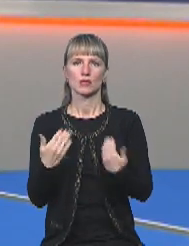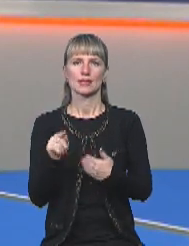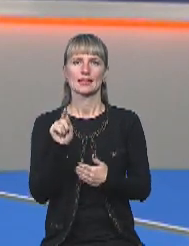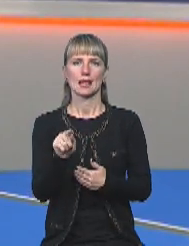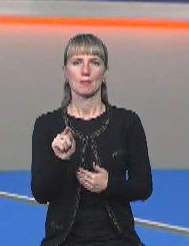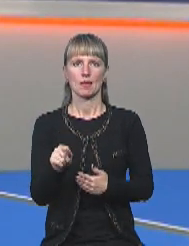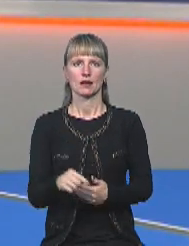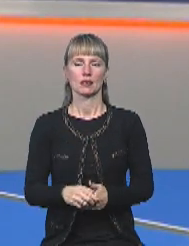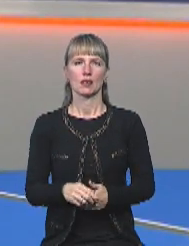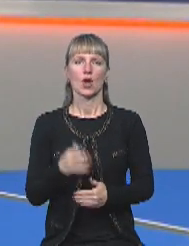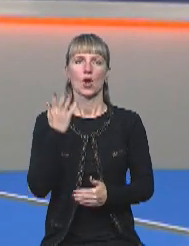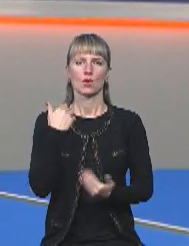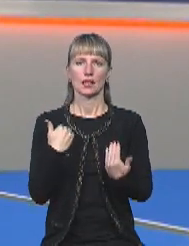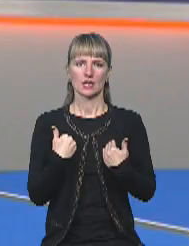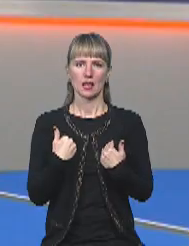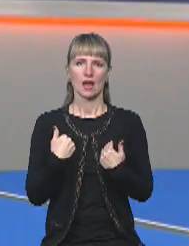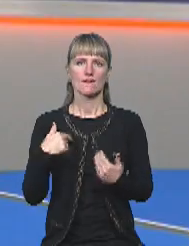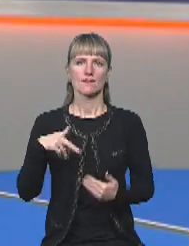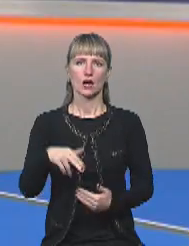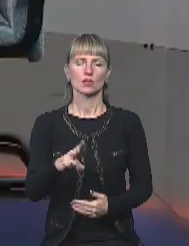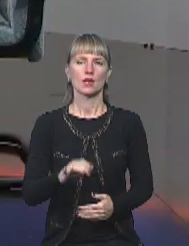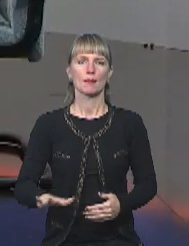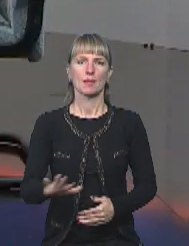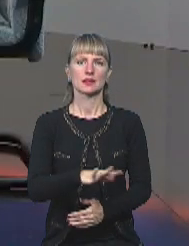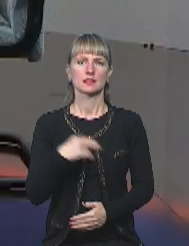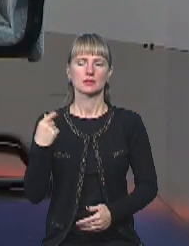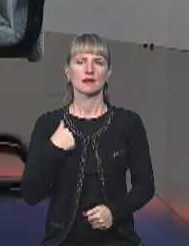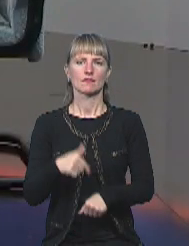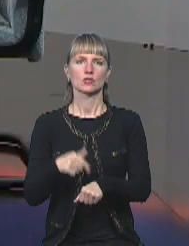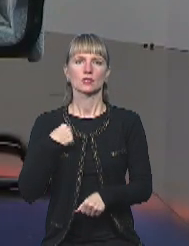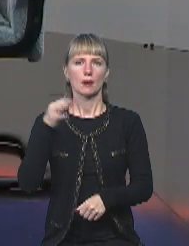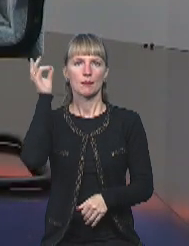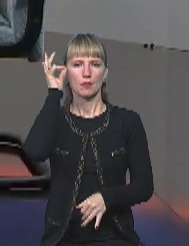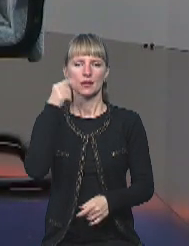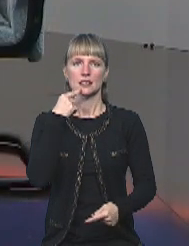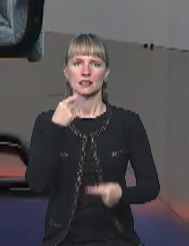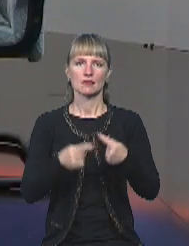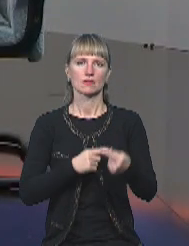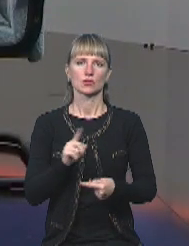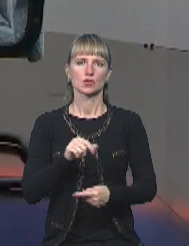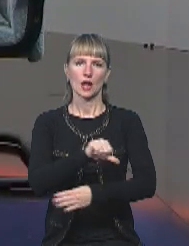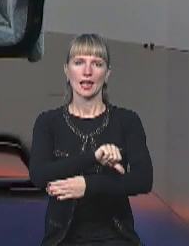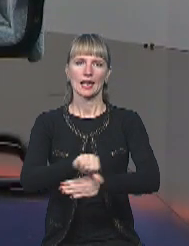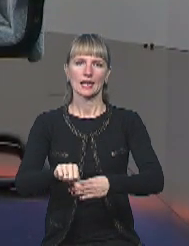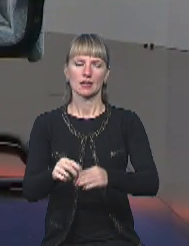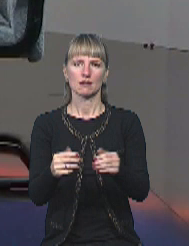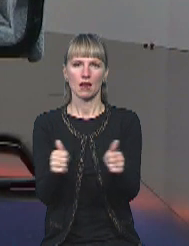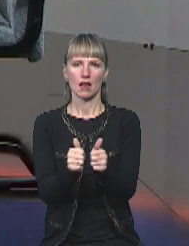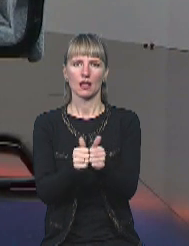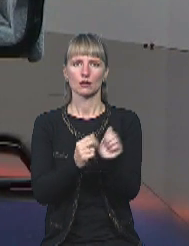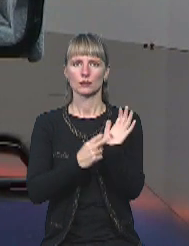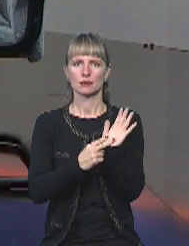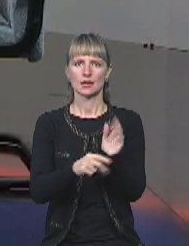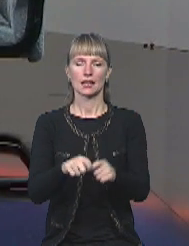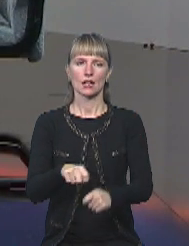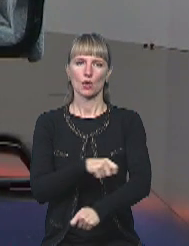тебе. Коли я виходжу на Майдан в Запоріжжі, я відчуваю, я пам'ятаю завжди, що лінія фронту 70 кілометрів.